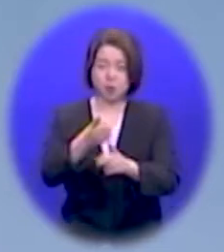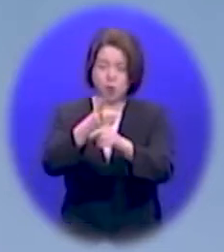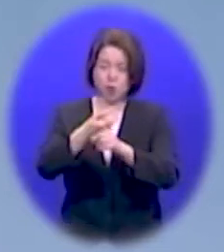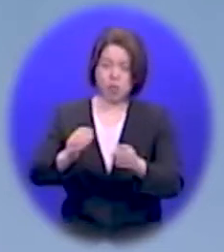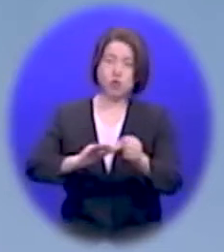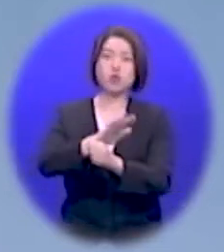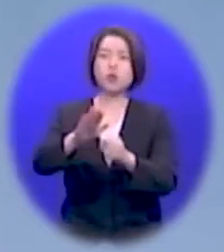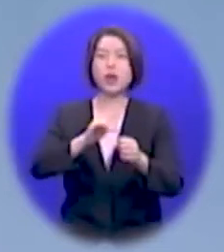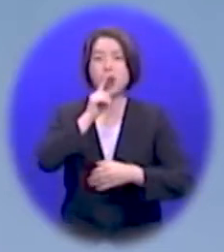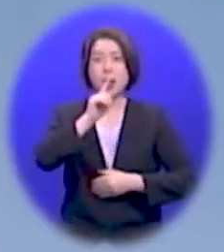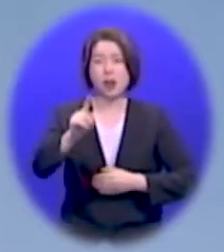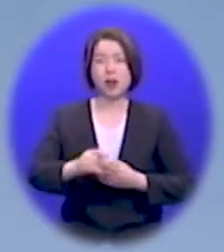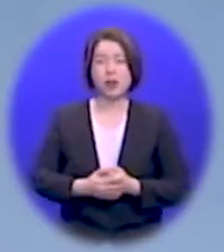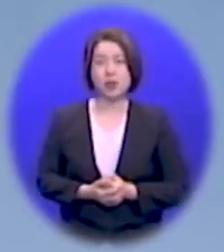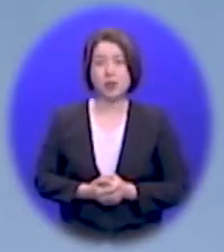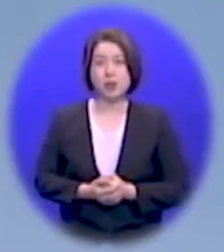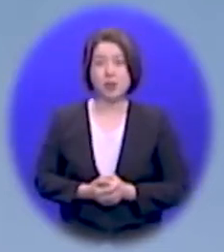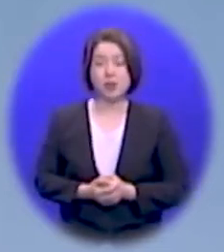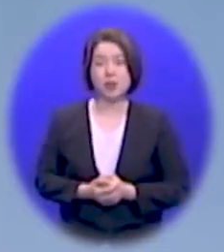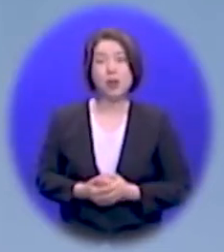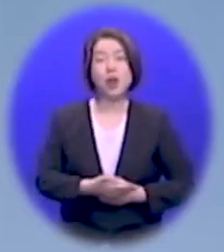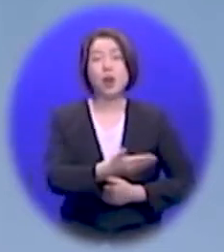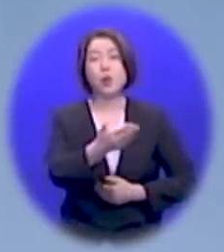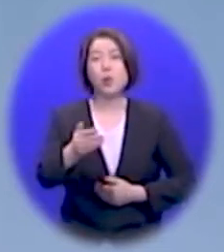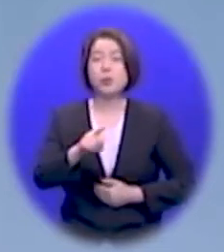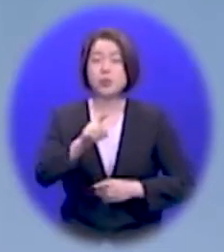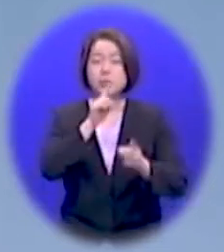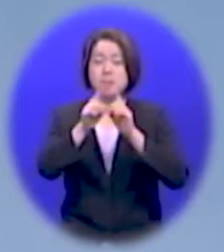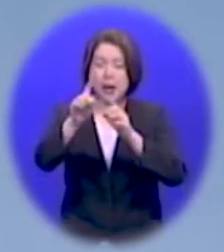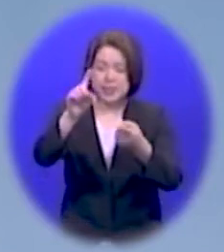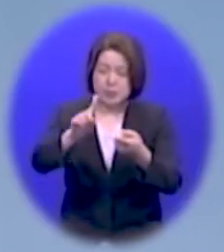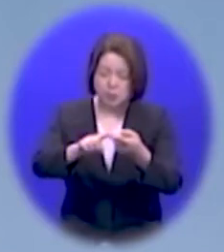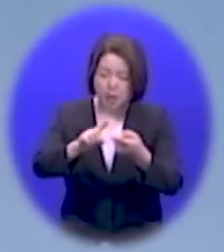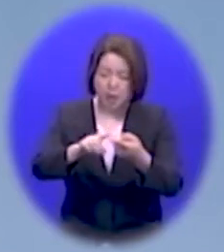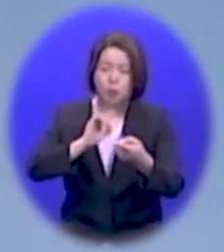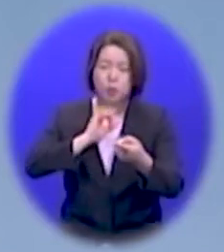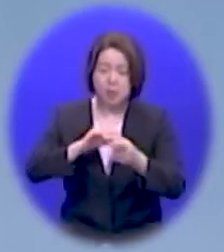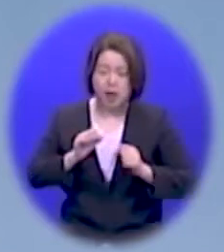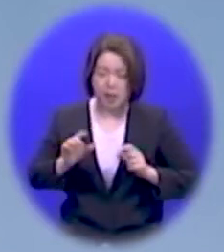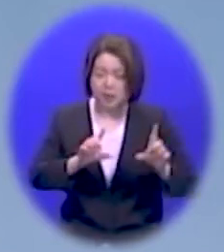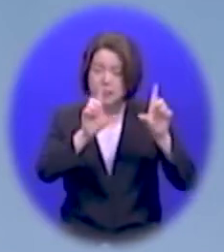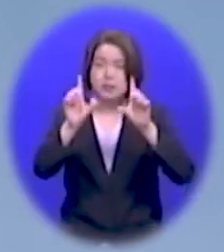사랑하라 여러분이 이 말씀대로 만 살면